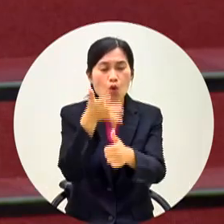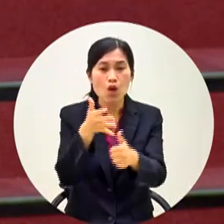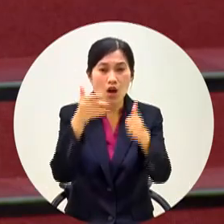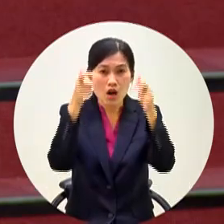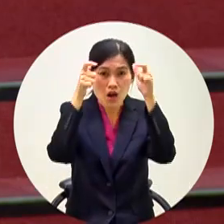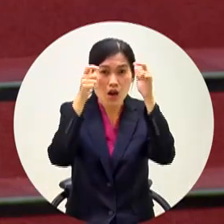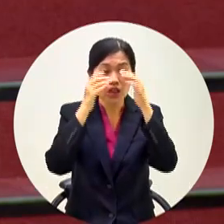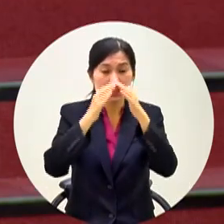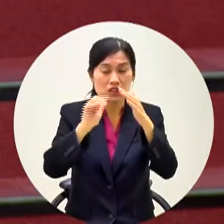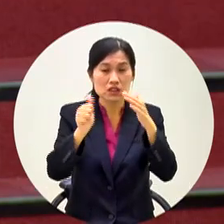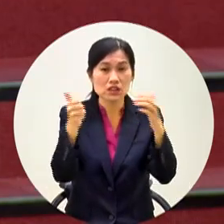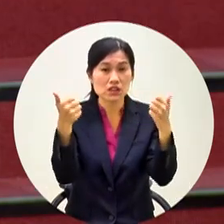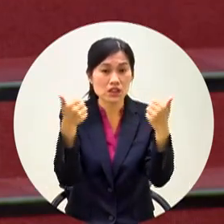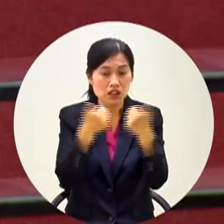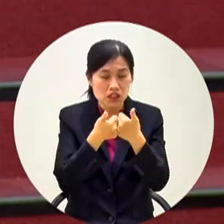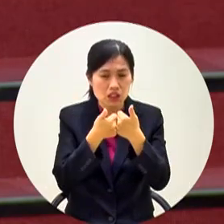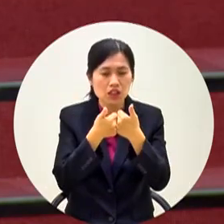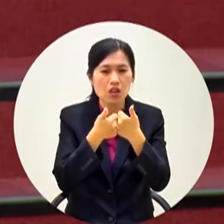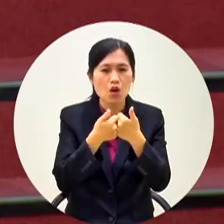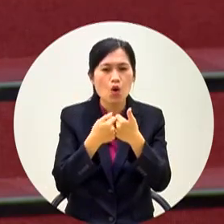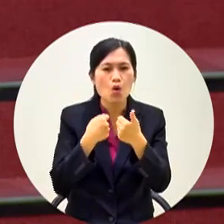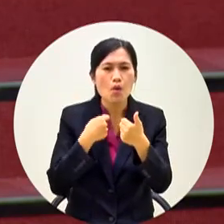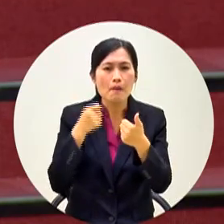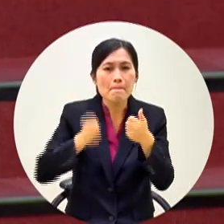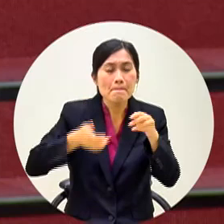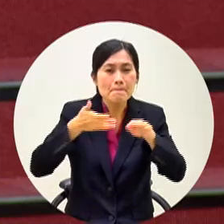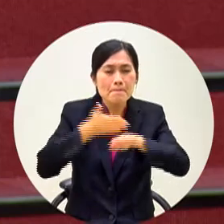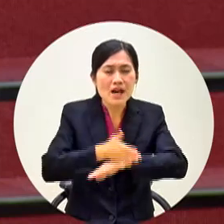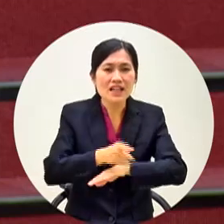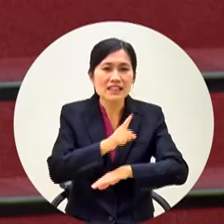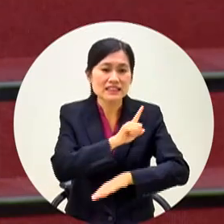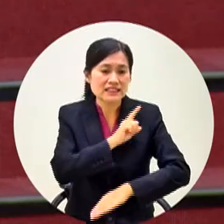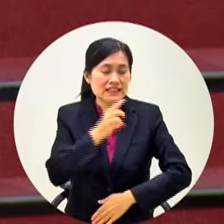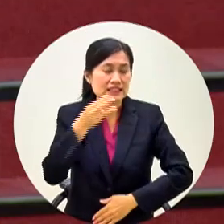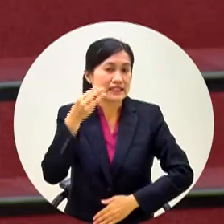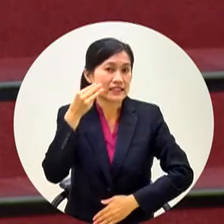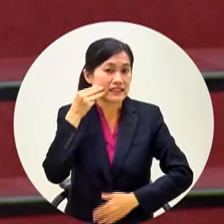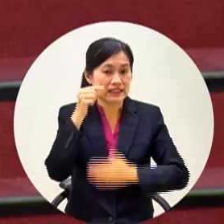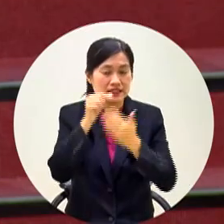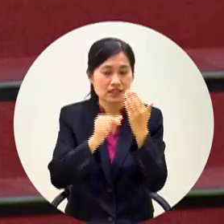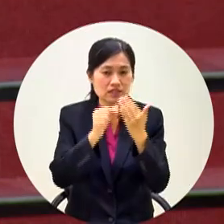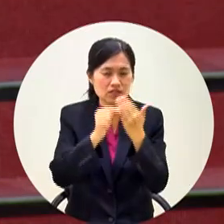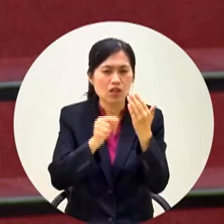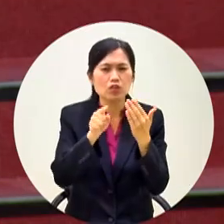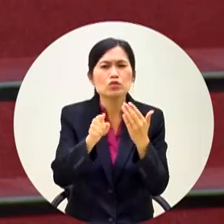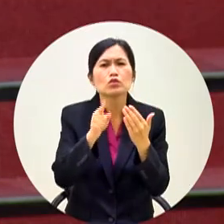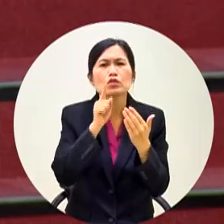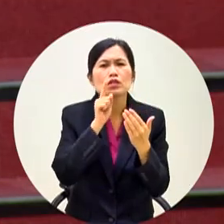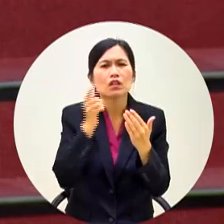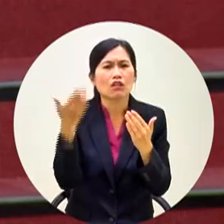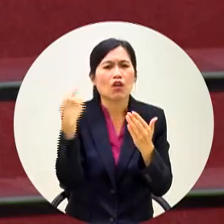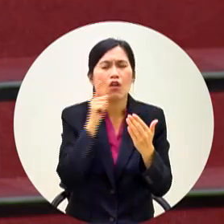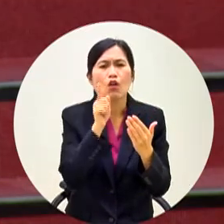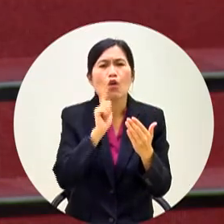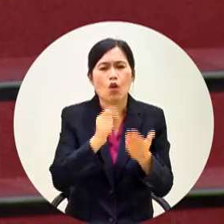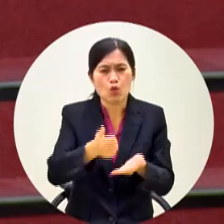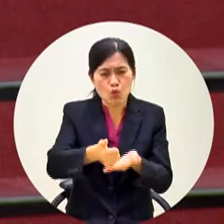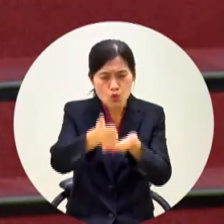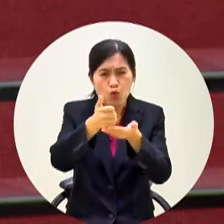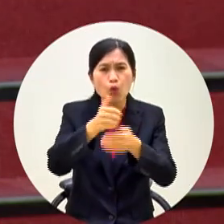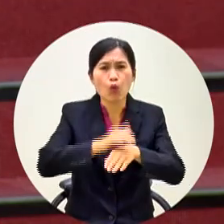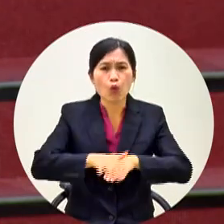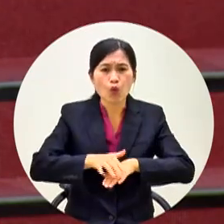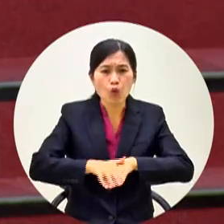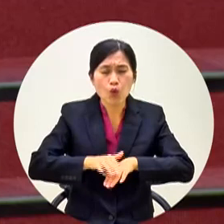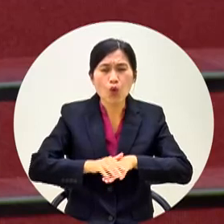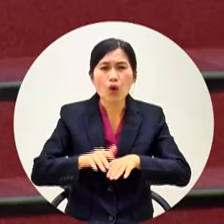通过了这一个自治条例之后，你说你会尊重 你说你会尊重，尊重的意思代表